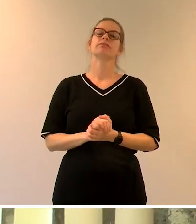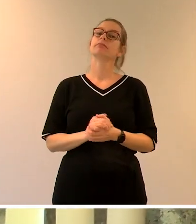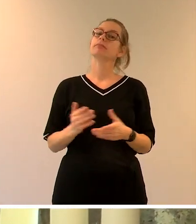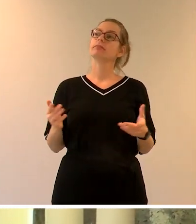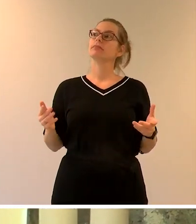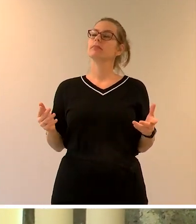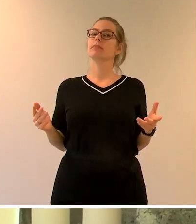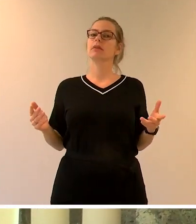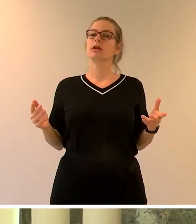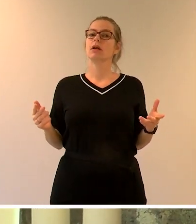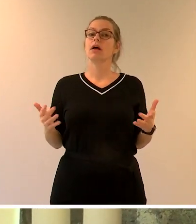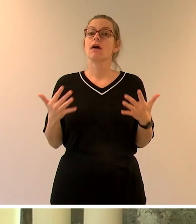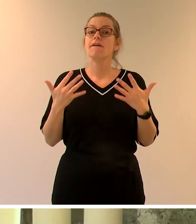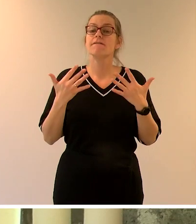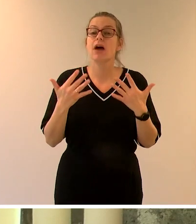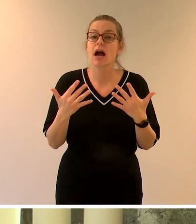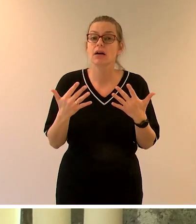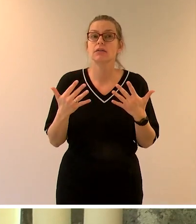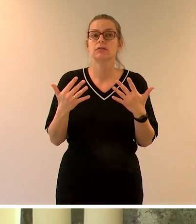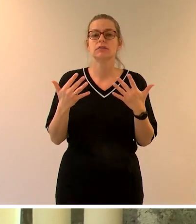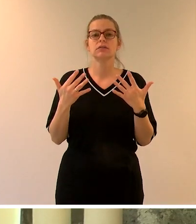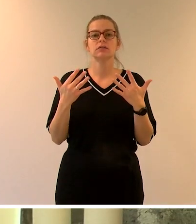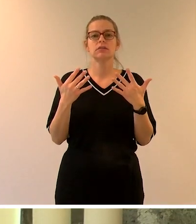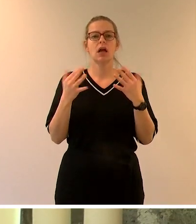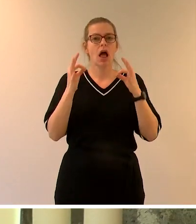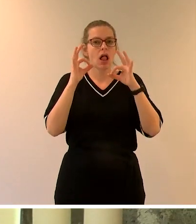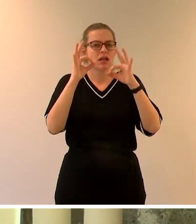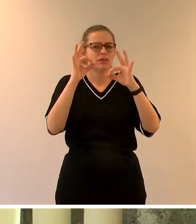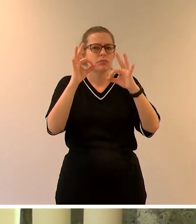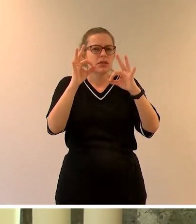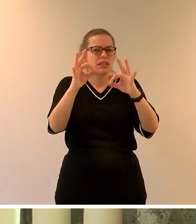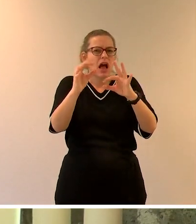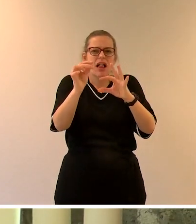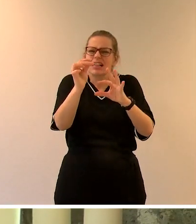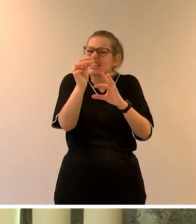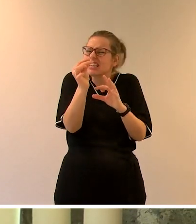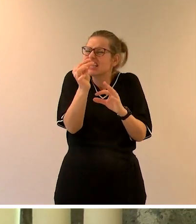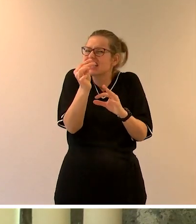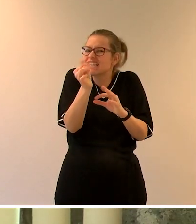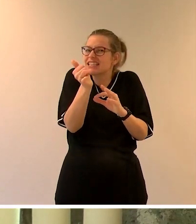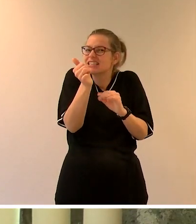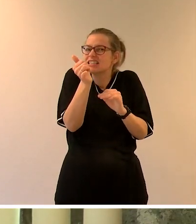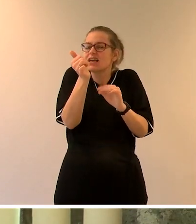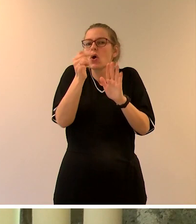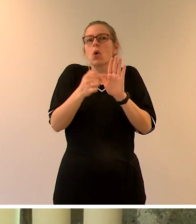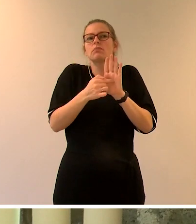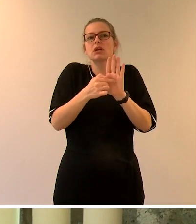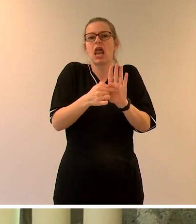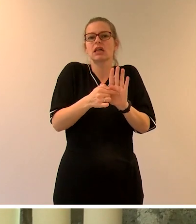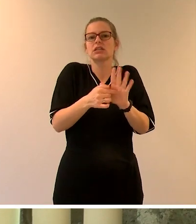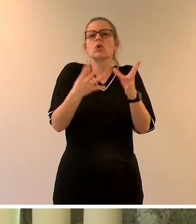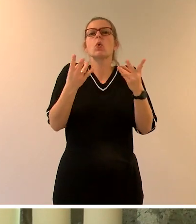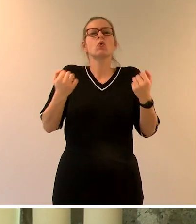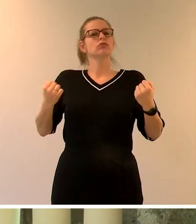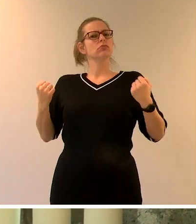En heel vaak hebben ze dan een heel speciaal iets om te laten zien hoe sterk ze